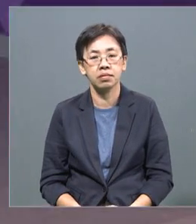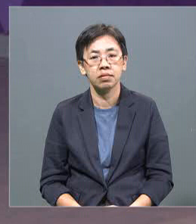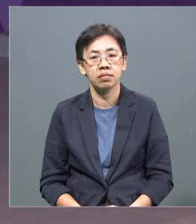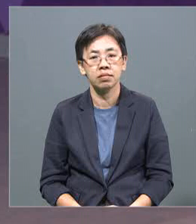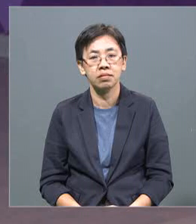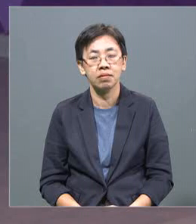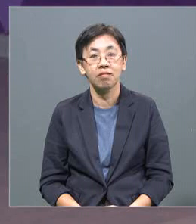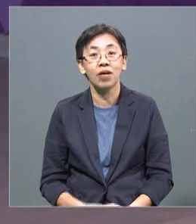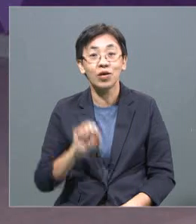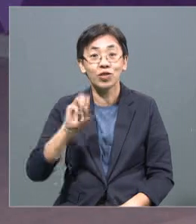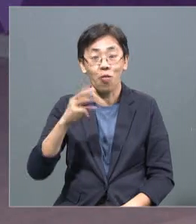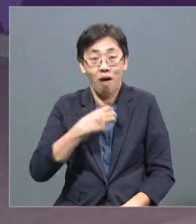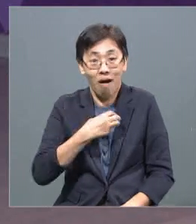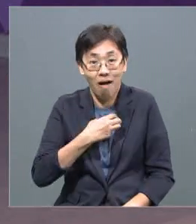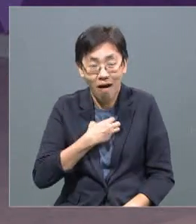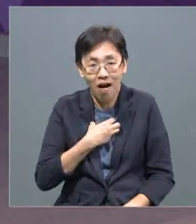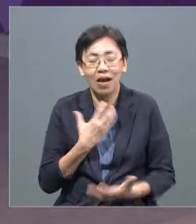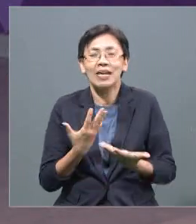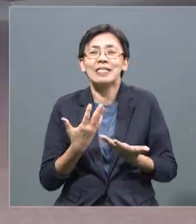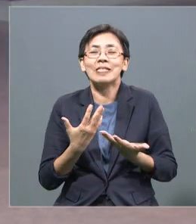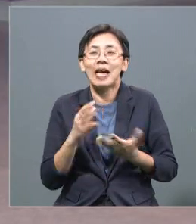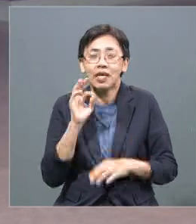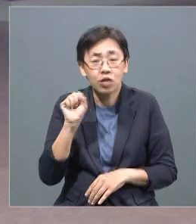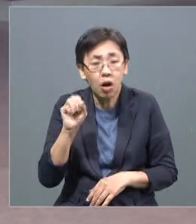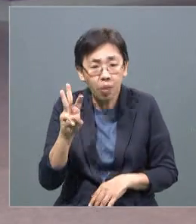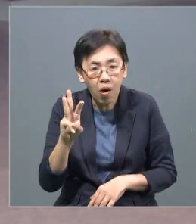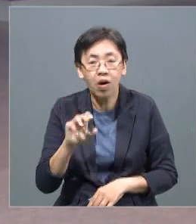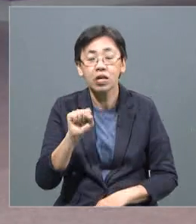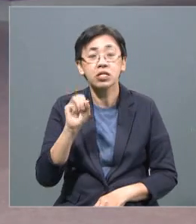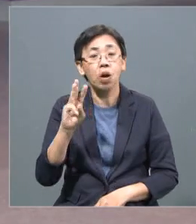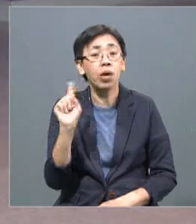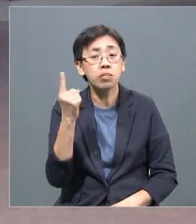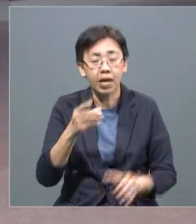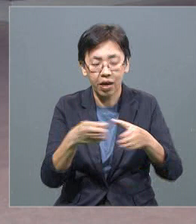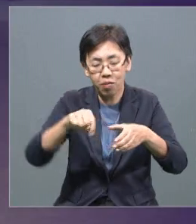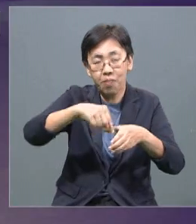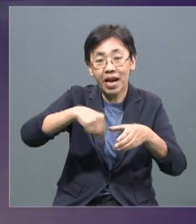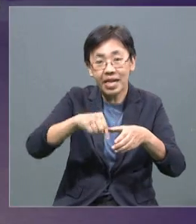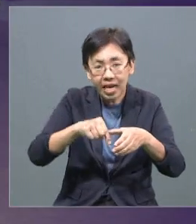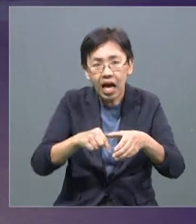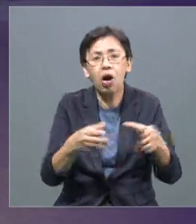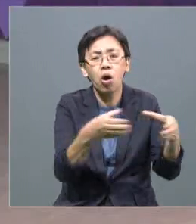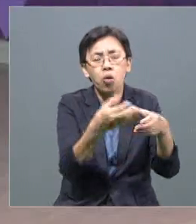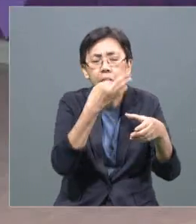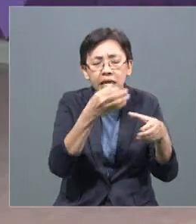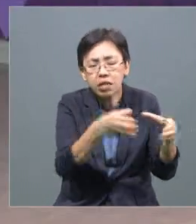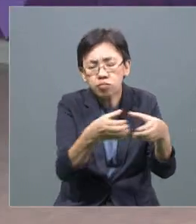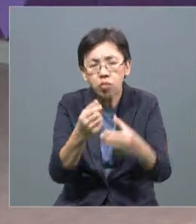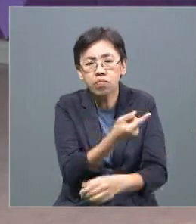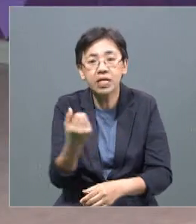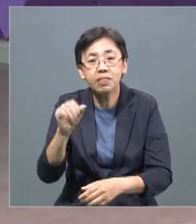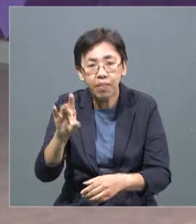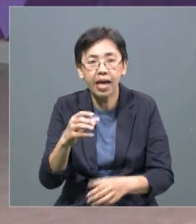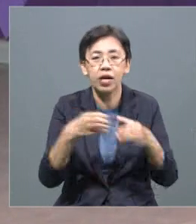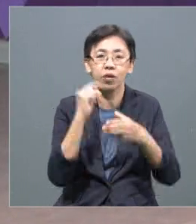ใครอยากจะเป็นสว.หรืออยากจะเลือกสว.ฟังทางนี้นะครับสว.ชุดใหม่จะมาจากการเลือกกันเองจากกลุ่มอาชีพต่างๆถึง18กลุ่มรวมกลุ่มสตรี